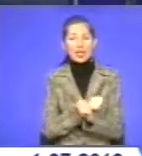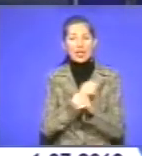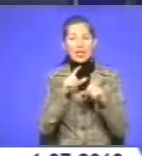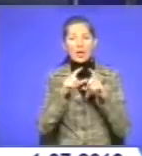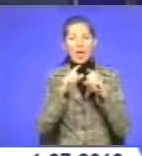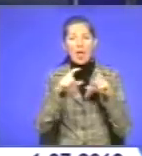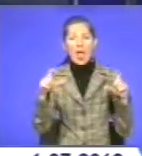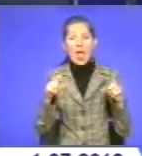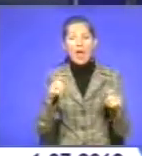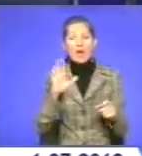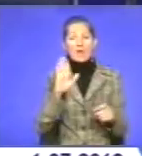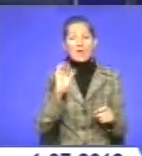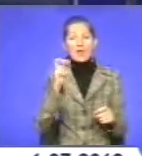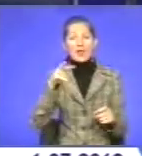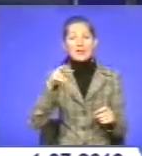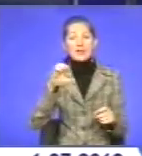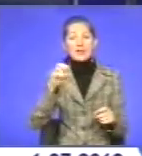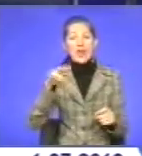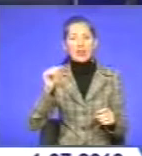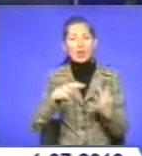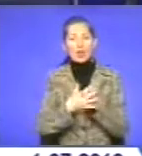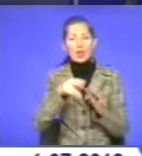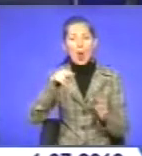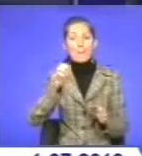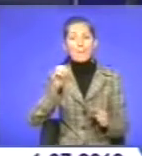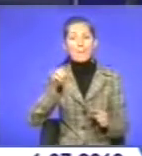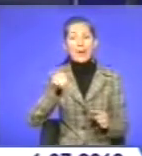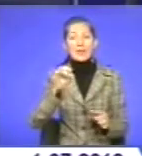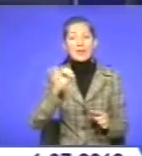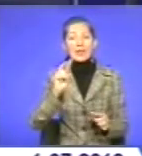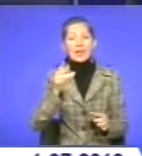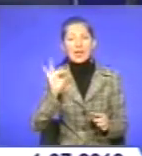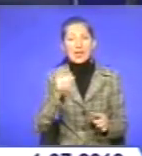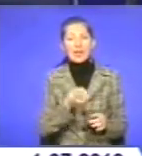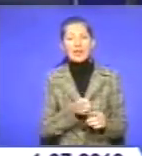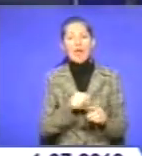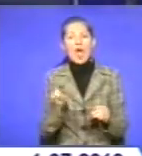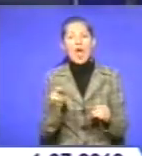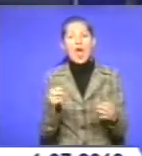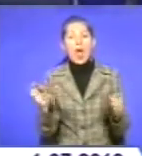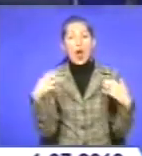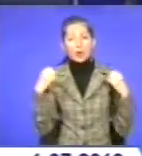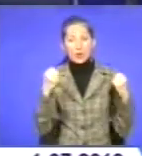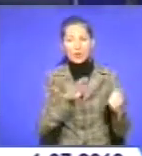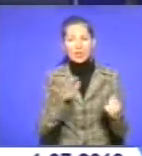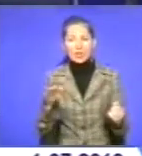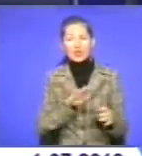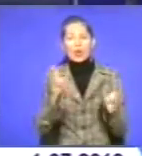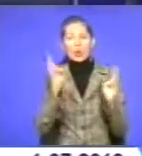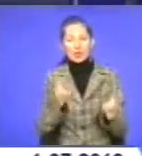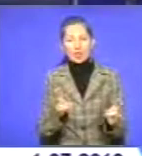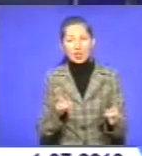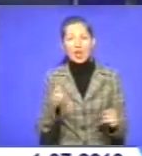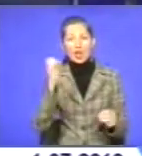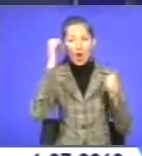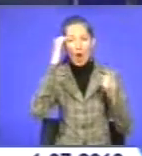селі Петриків Тернопільського району, де оздоровлюються діти, що найбільше постраждали від Чорнобильської катастрофи. Сюжет сектора зв'язків з